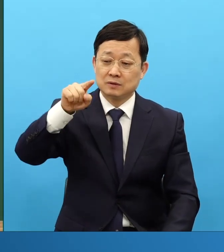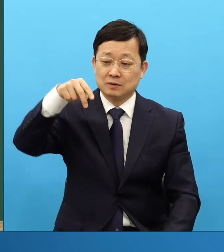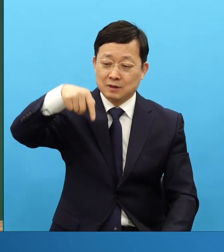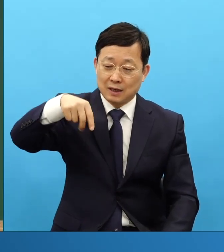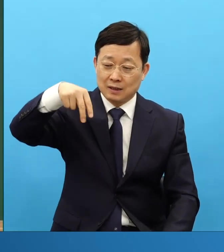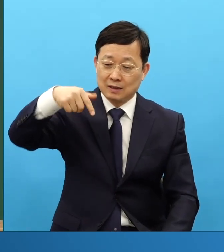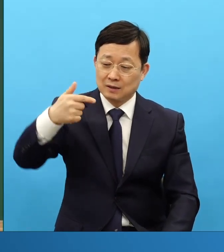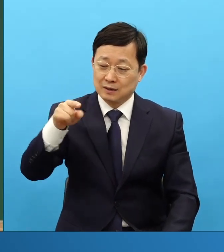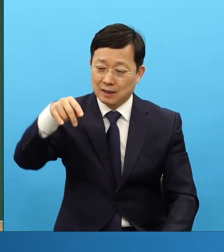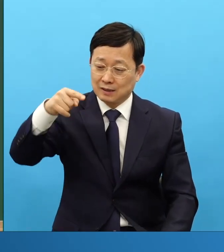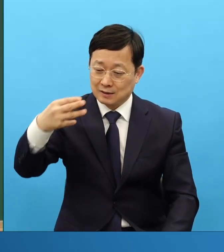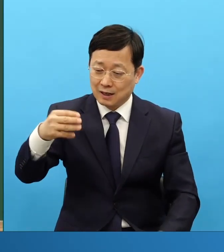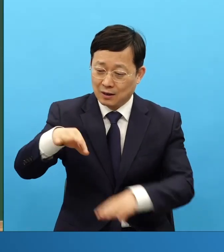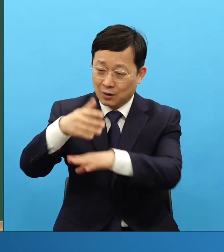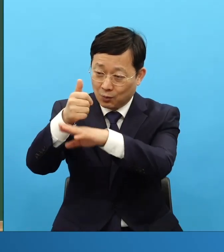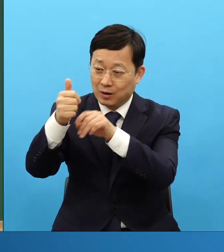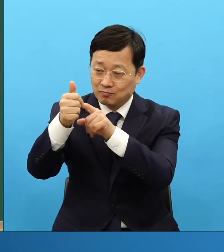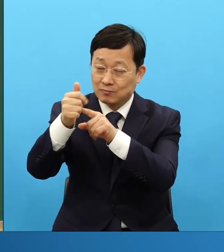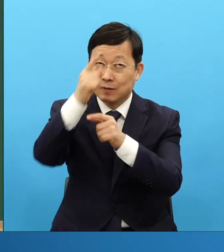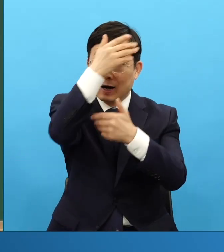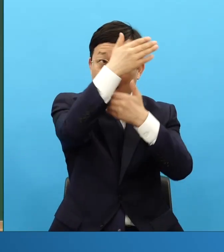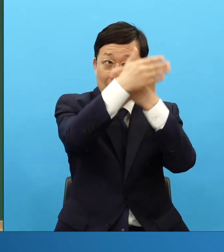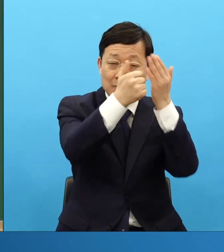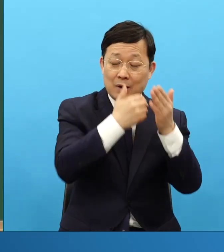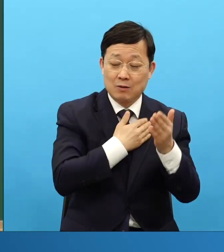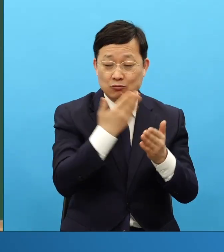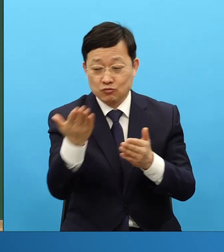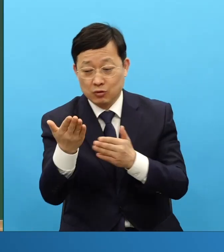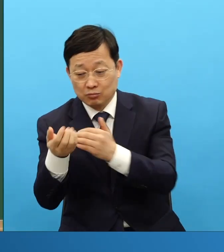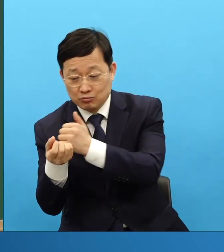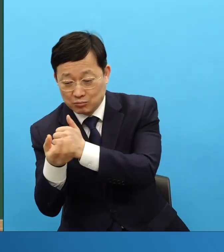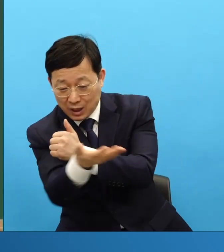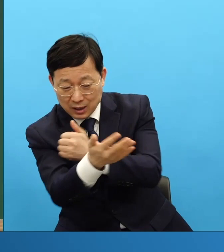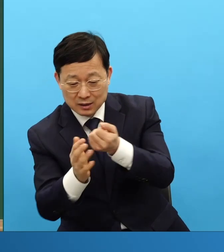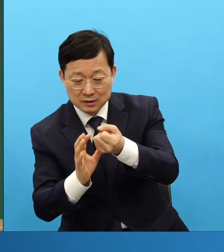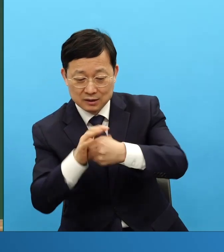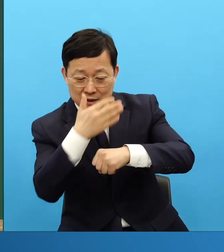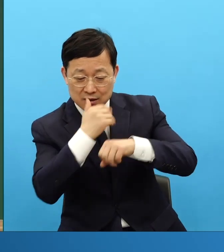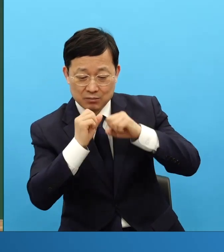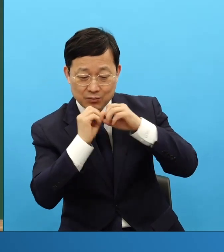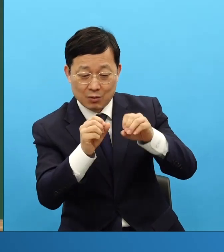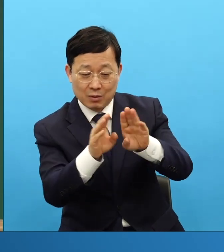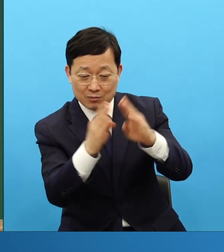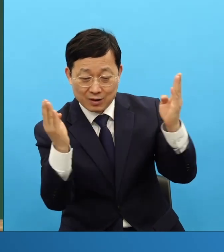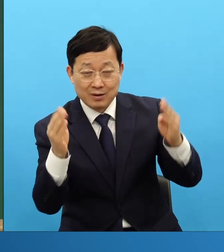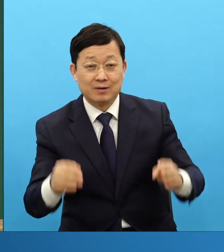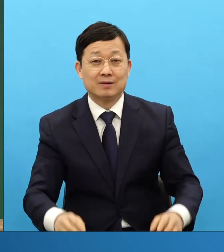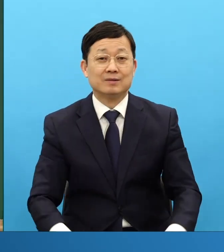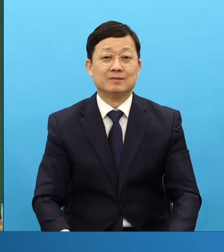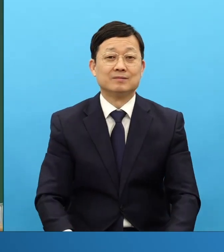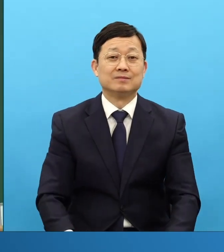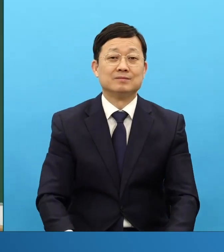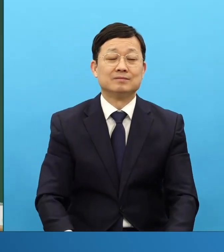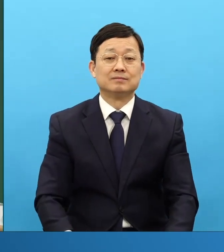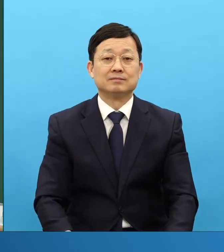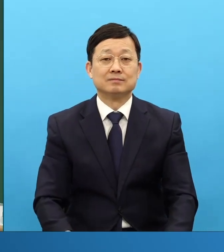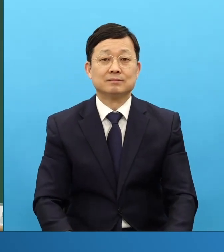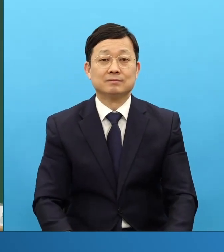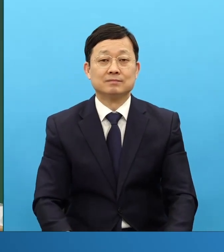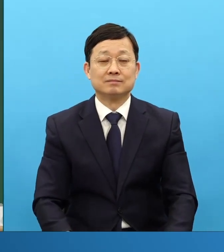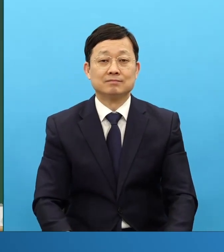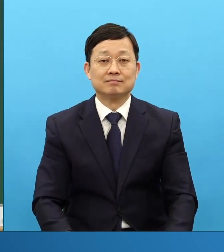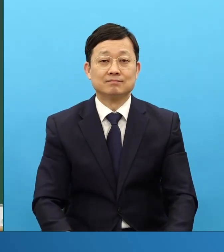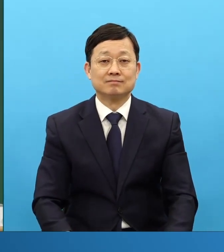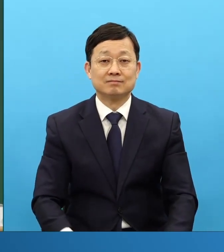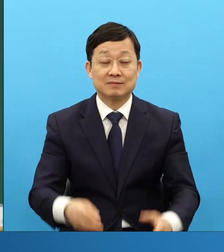answer to Nebuchadnezzar for world 그때 뭐 세계를 evangelization. 다스리고 Why? 있었으니까. Because he was ruling over the world at that 자, time. 하나님이 사드락 메삭